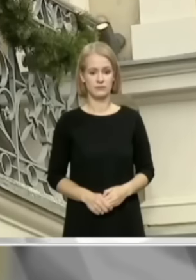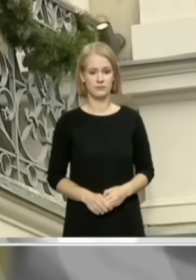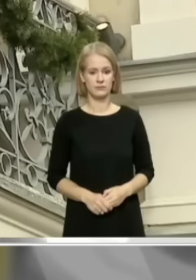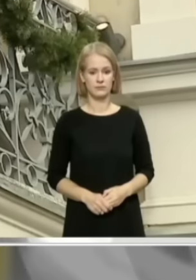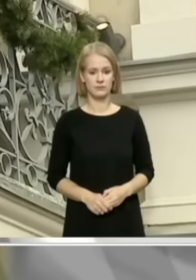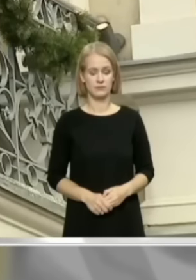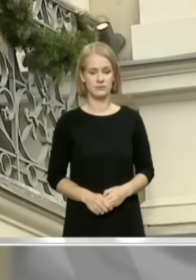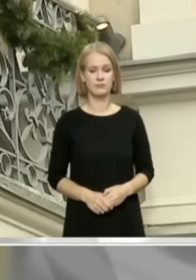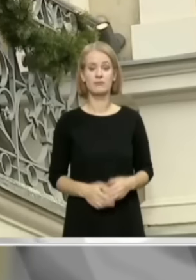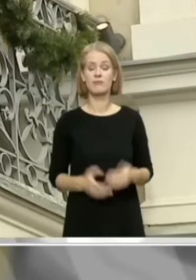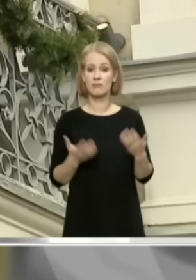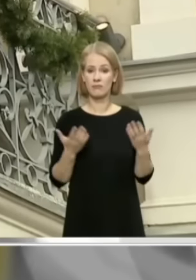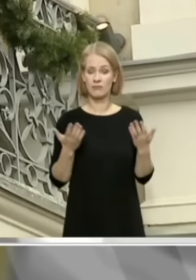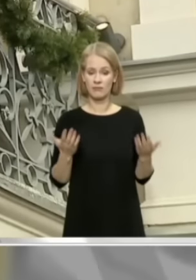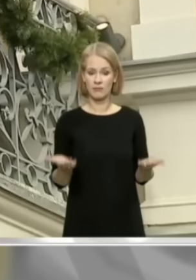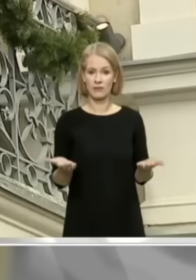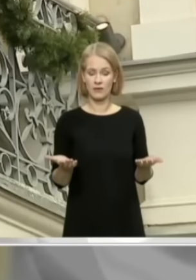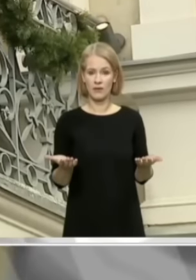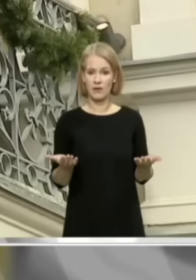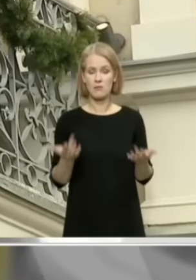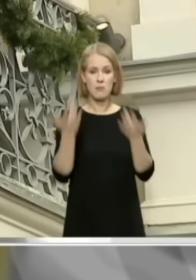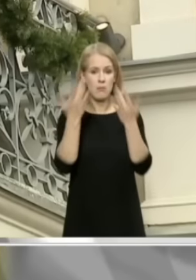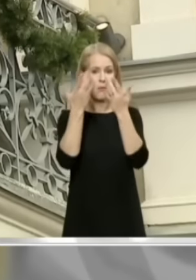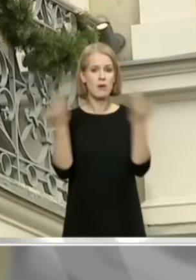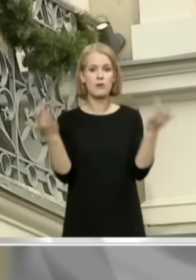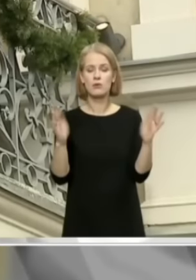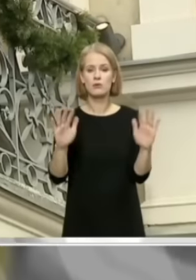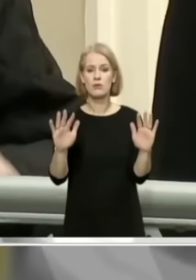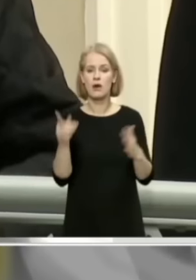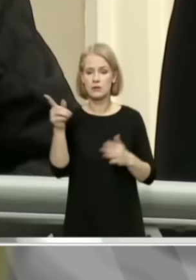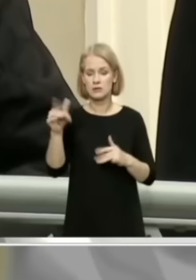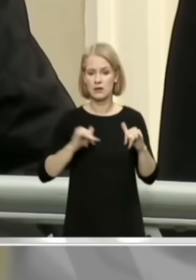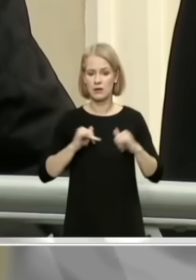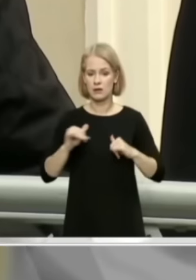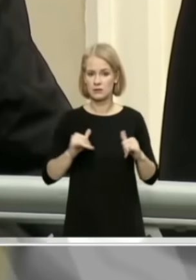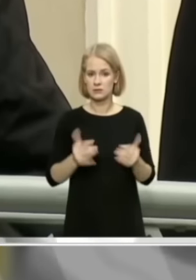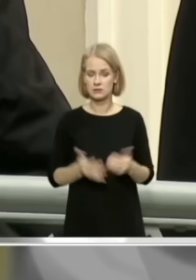Tai reiškia daugiau ką. Ne tik vieno